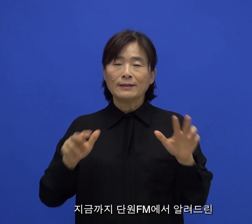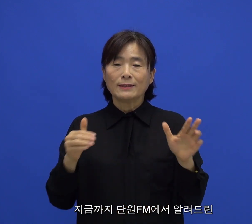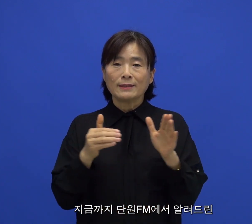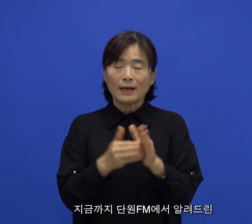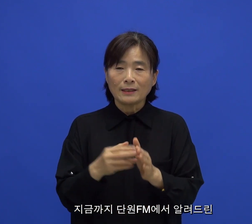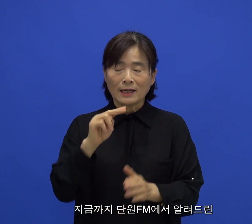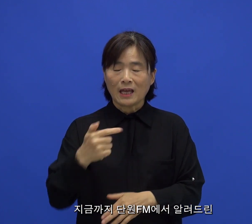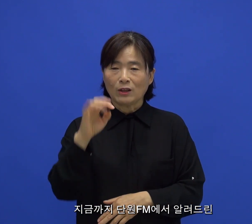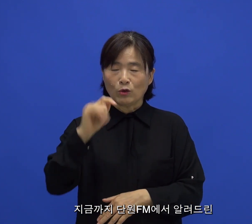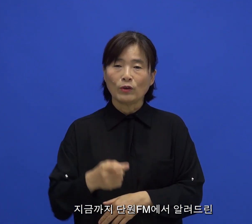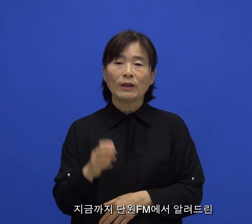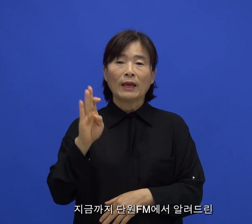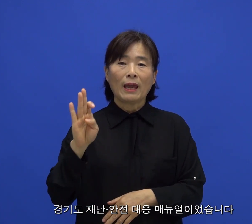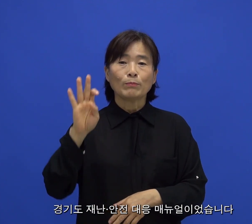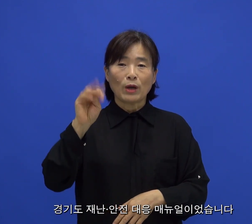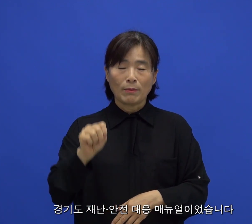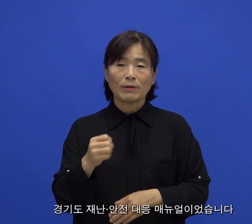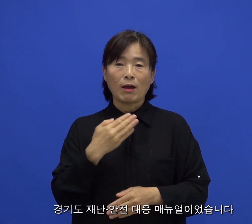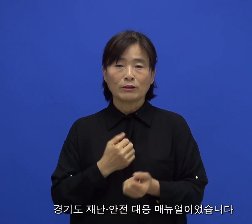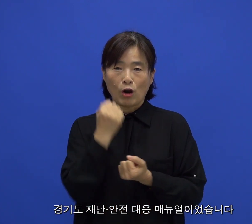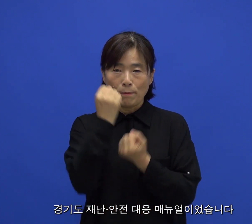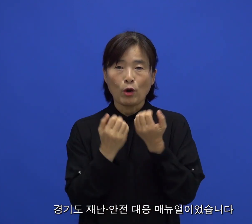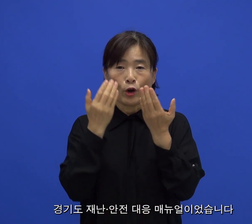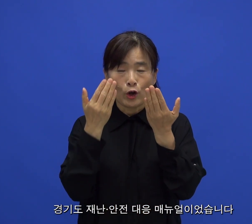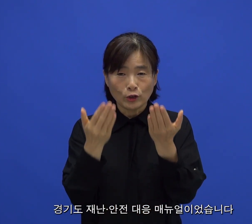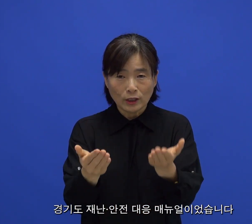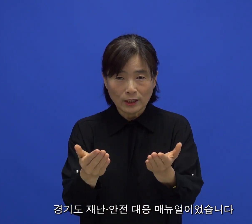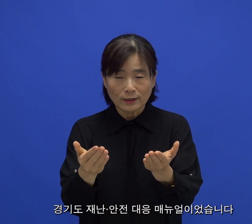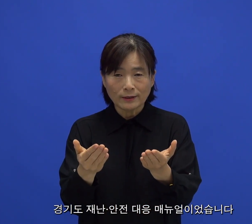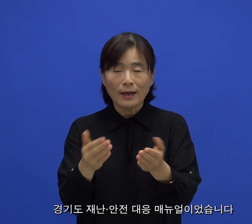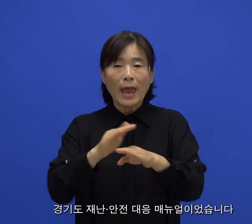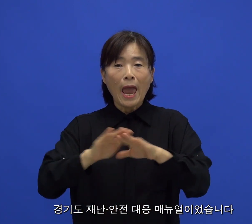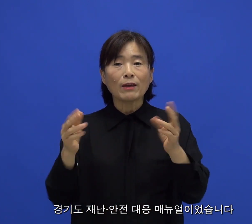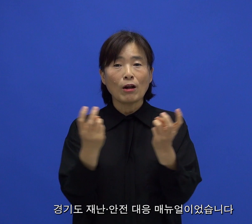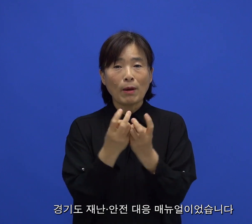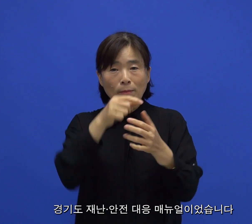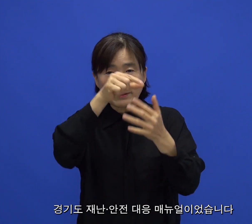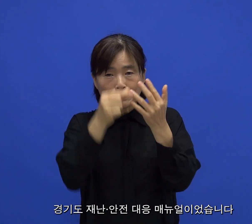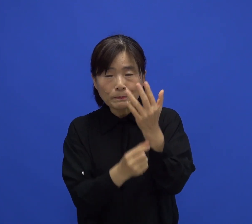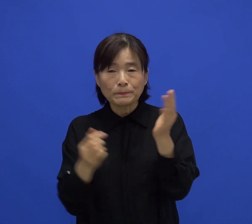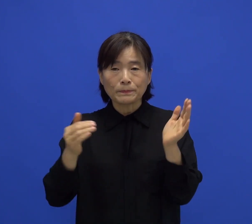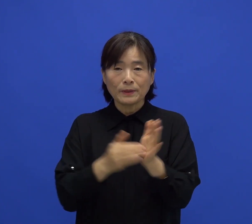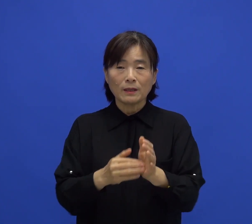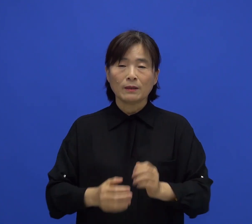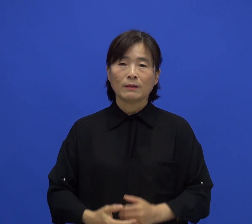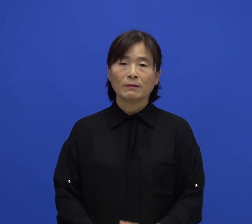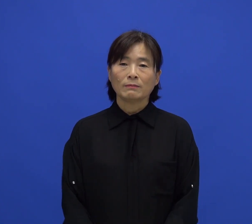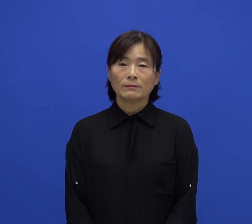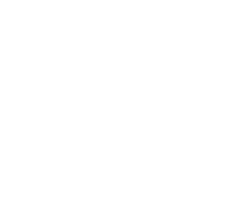지금까지 단원 FM에서 알려드린 경기도 재난안전 대응 매뉴얼이었습니다.